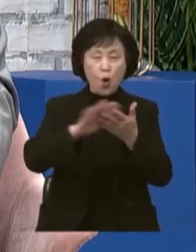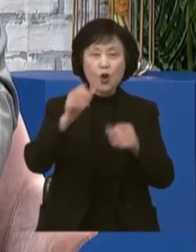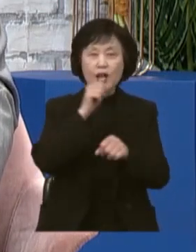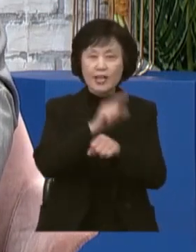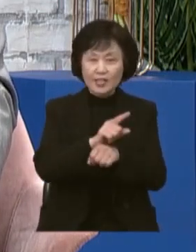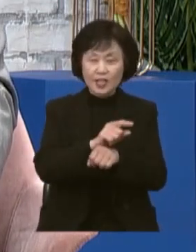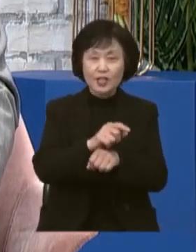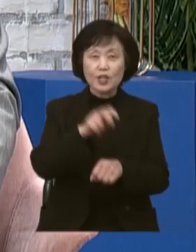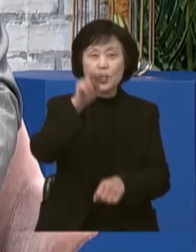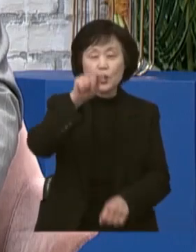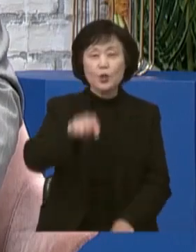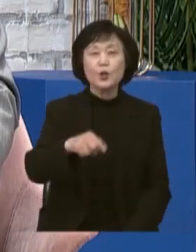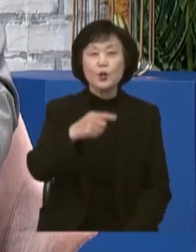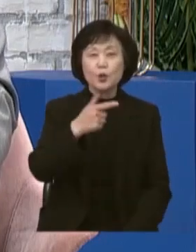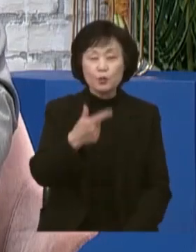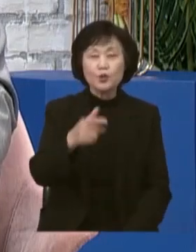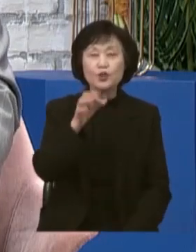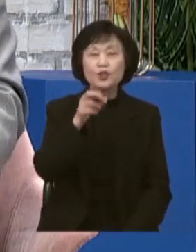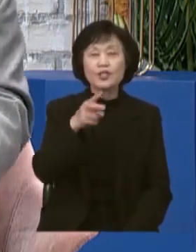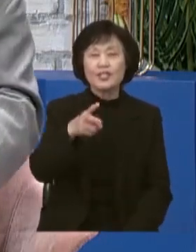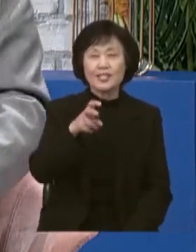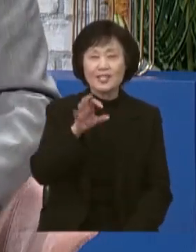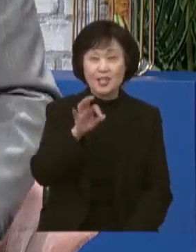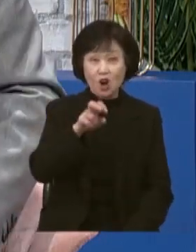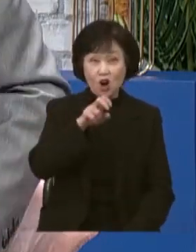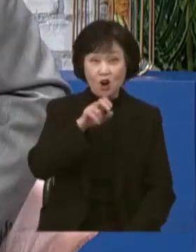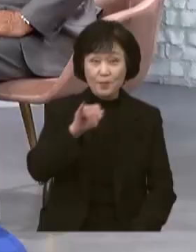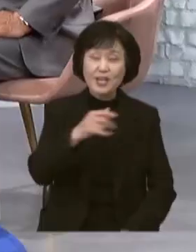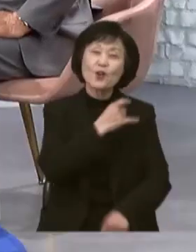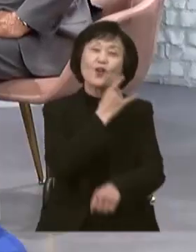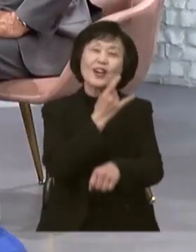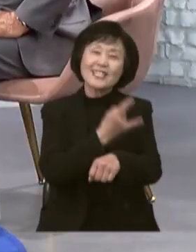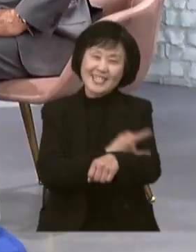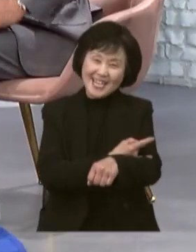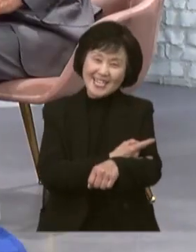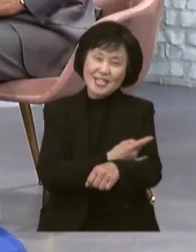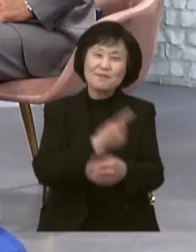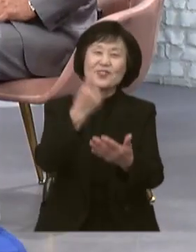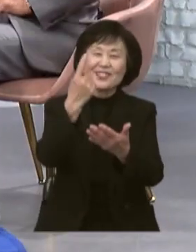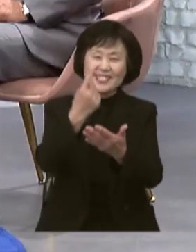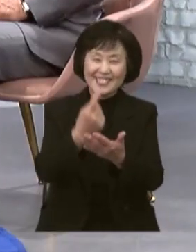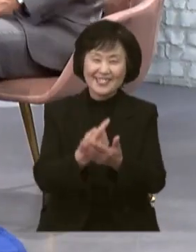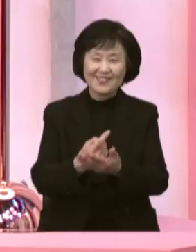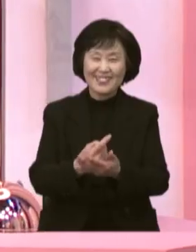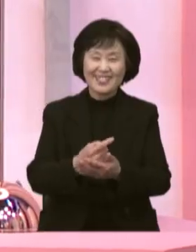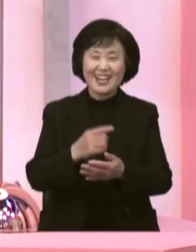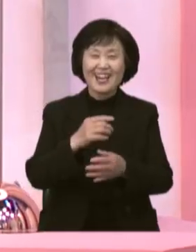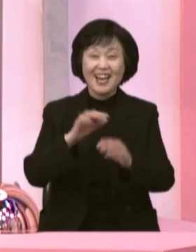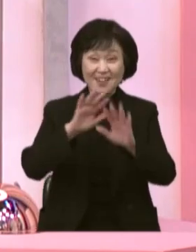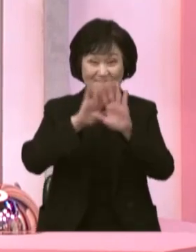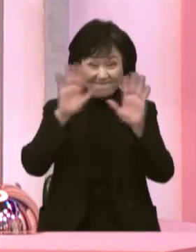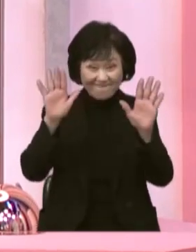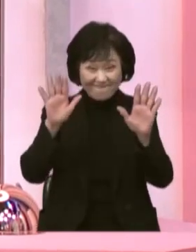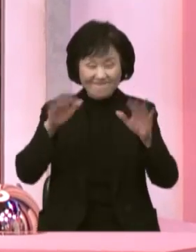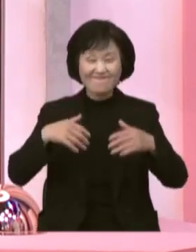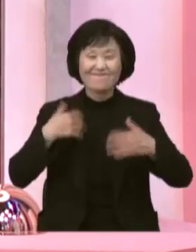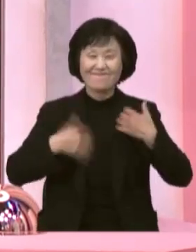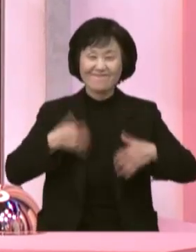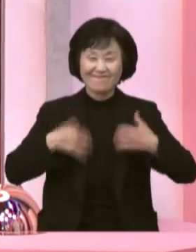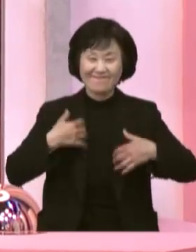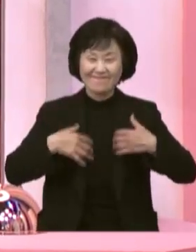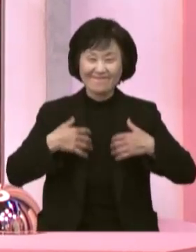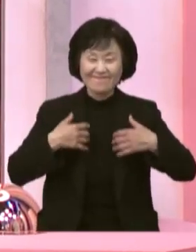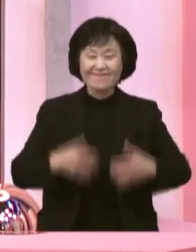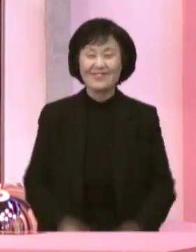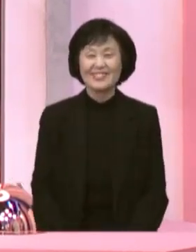시원시원하신 분입니다. 네. 문영미 권사님 주인공입니다. 반갑습니다. 어서 오십시오. 안녕하세요. 네. 네. 아유, 반갑습니다. 네. 안녕하세요. 안녕하세요.